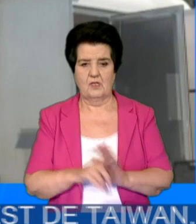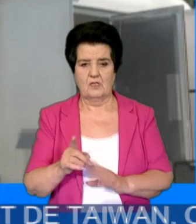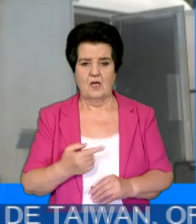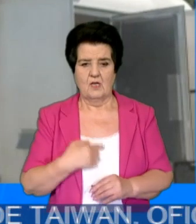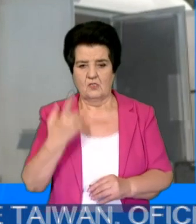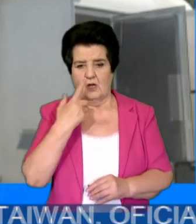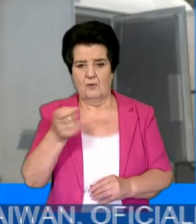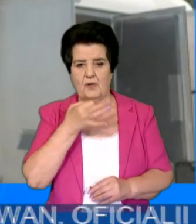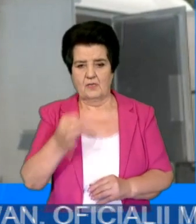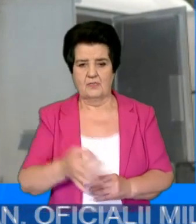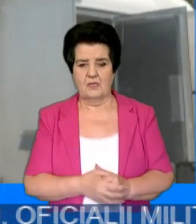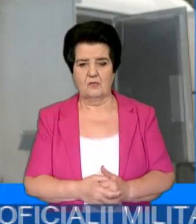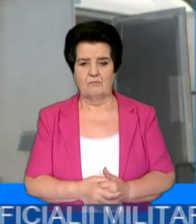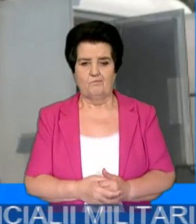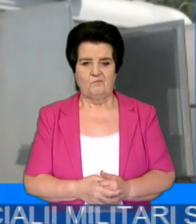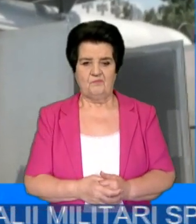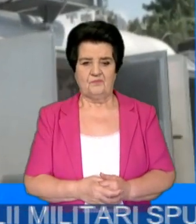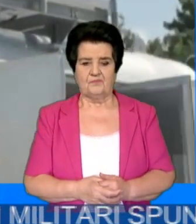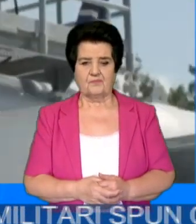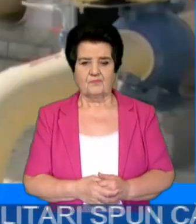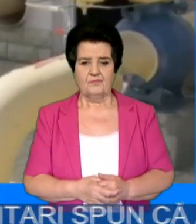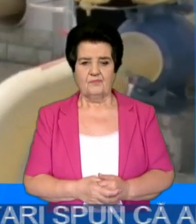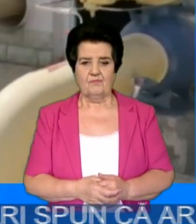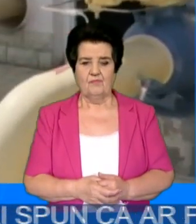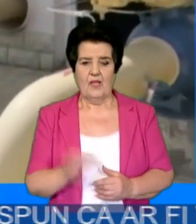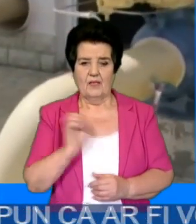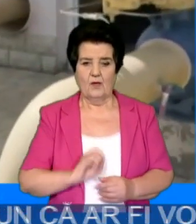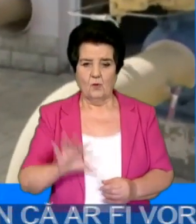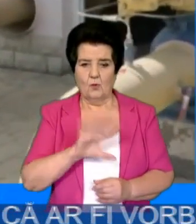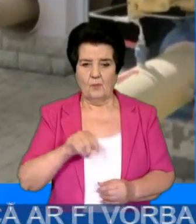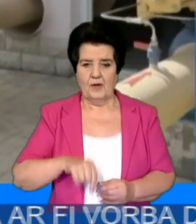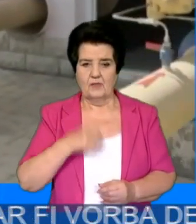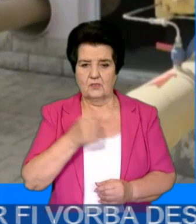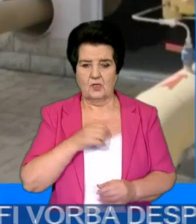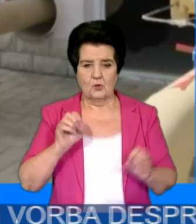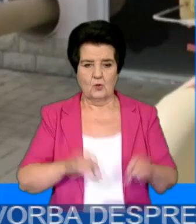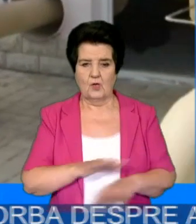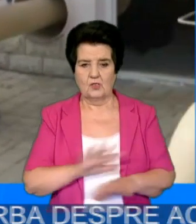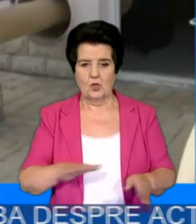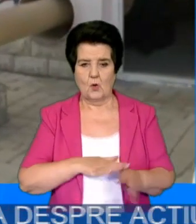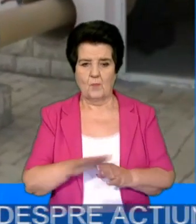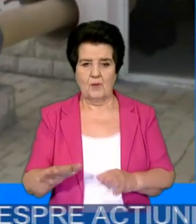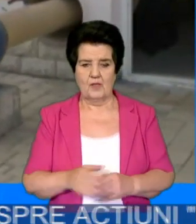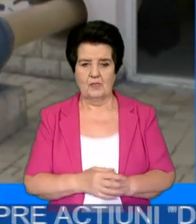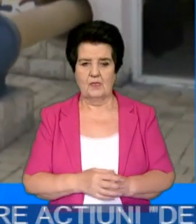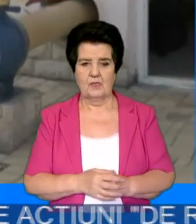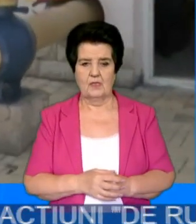eu am anunțat-o, cred că, nu cred că în studioul ăsta, dar am anunțat-o, că Europa anul ăsta nu va reuși complet să